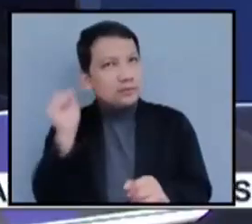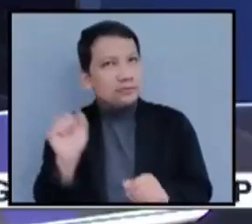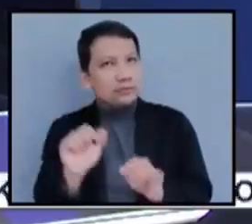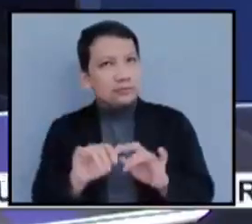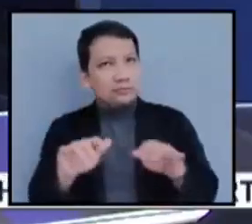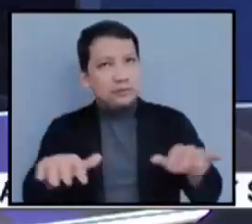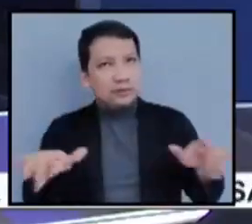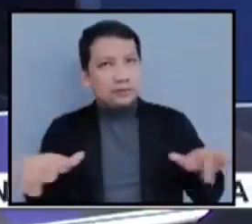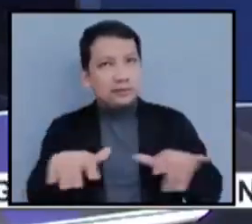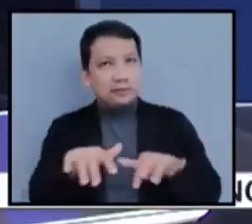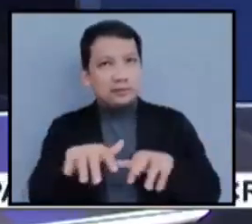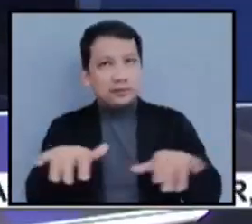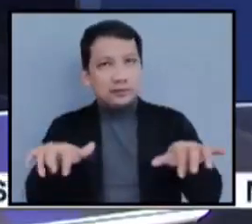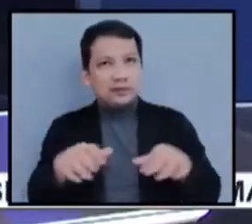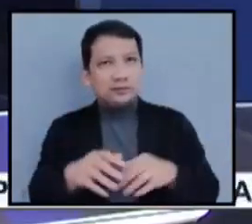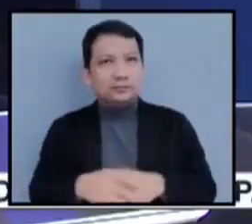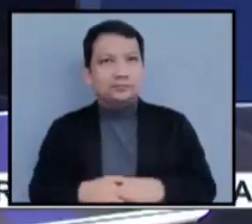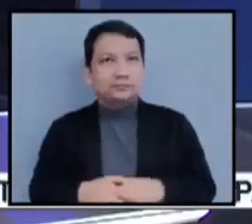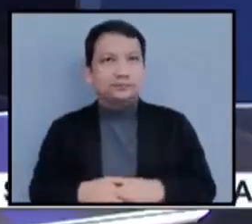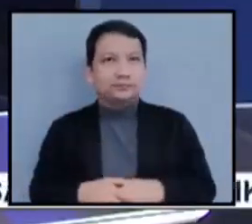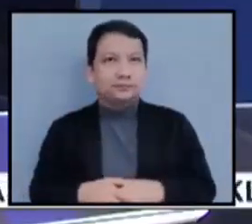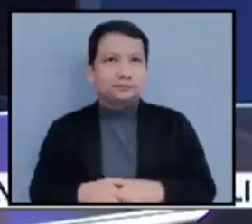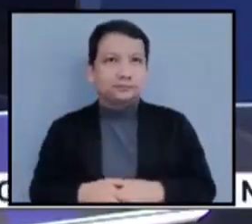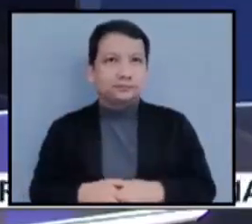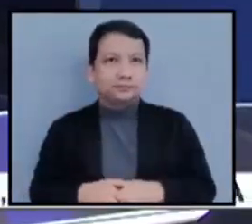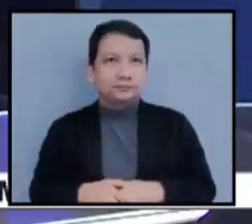patingin? Paano ba ginagamit?